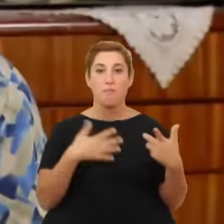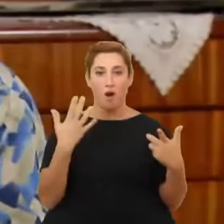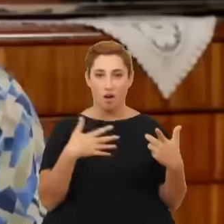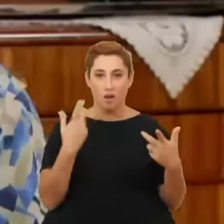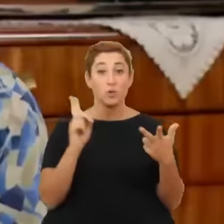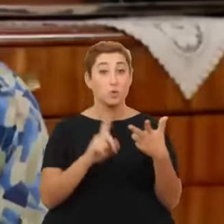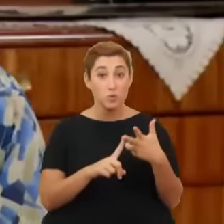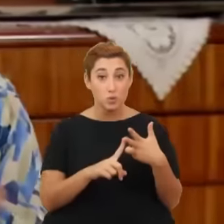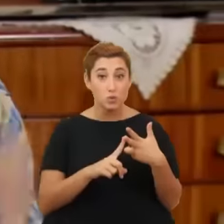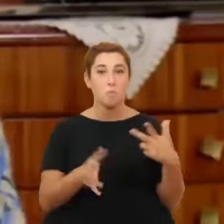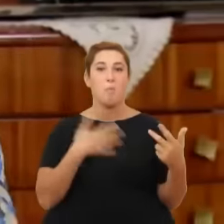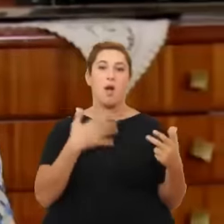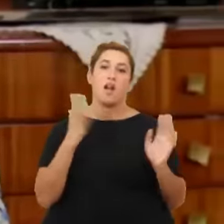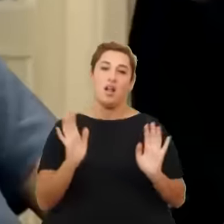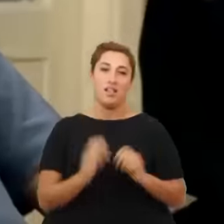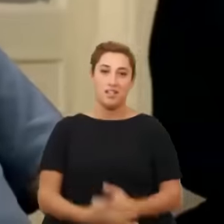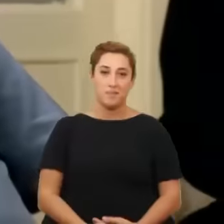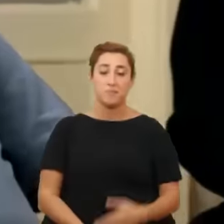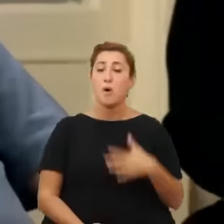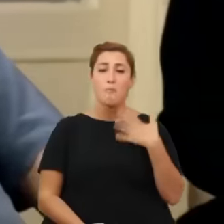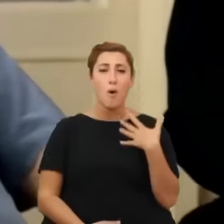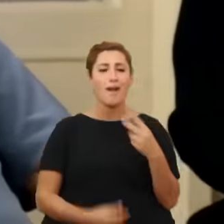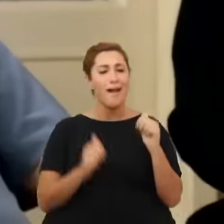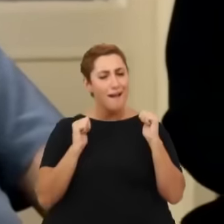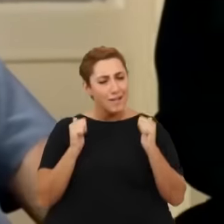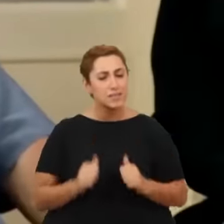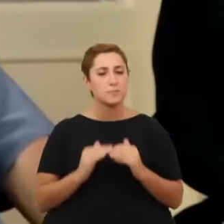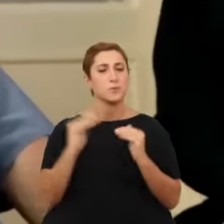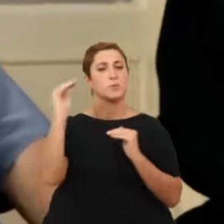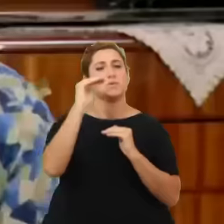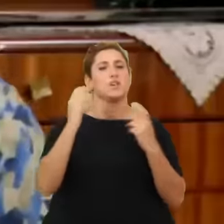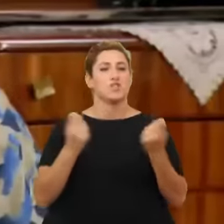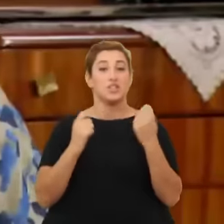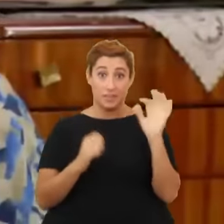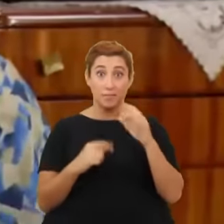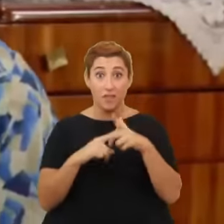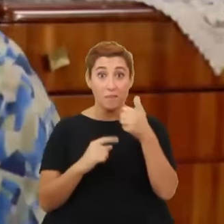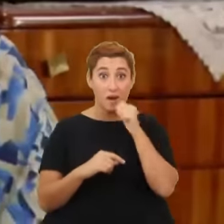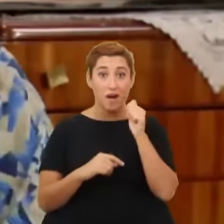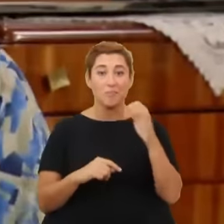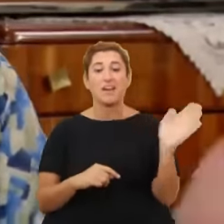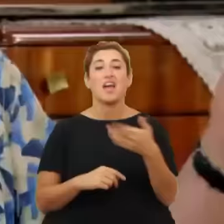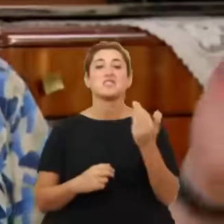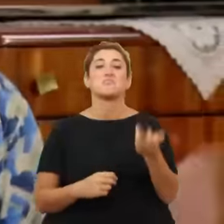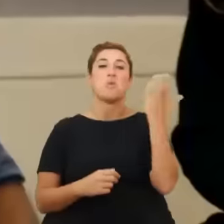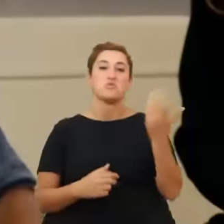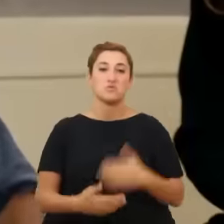moral. Üç, moral. Moralinizi daima yüksek tutacaksınız. Değil mi Fehmi abi? Gerisi